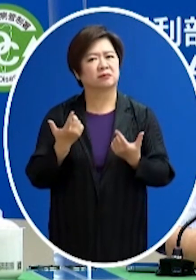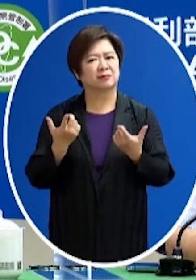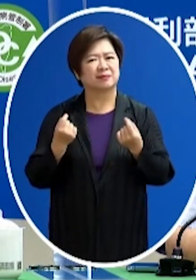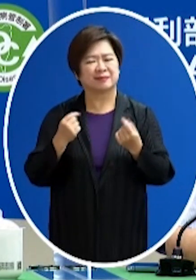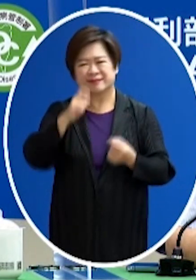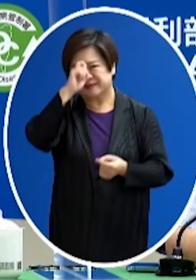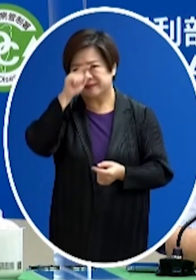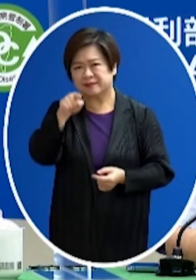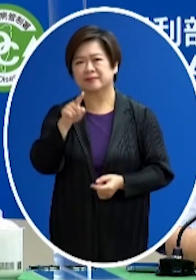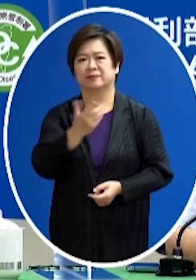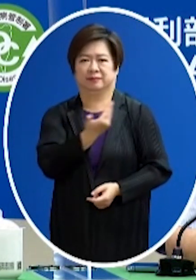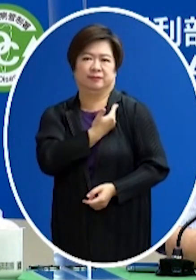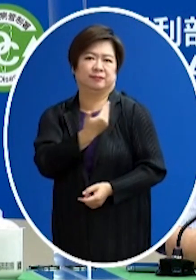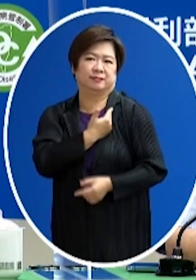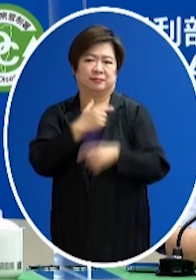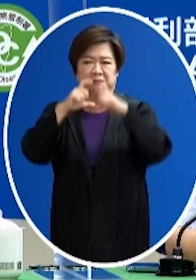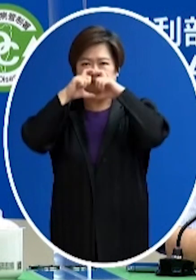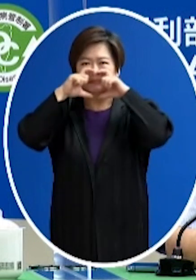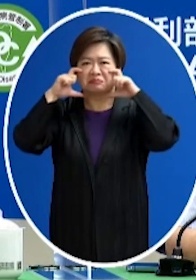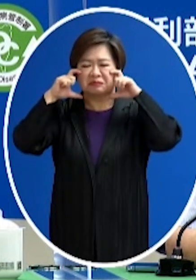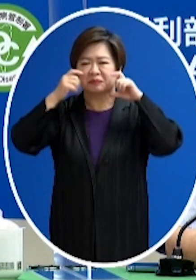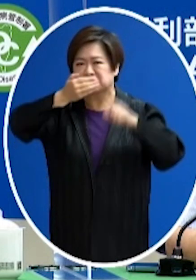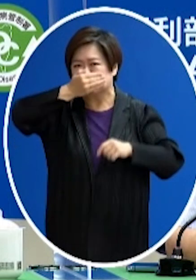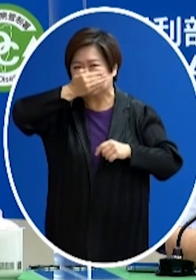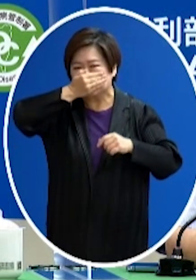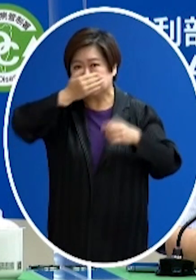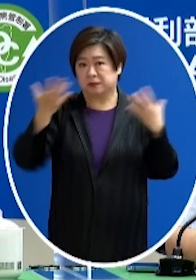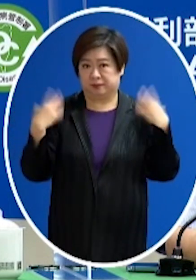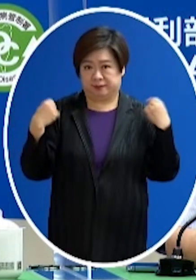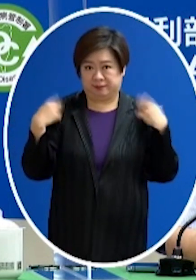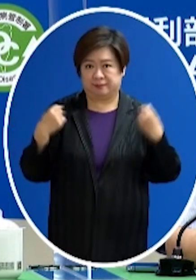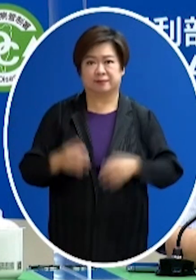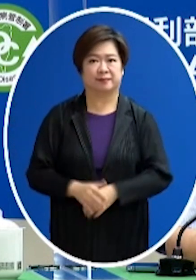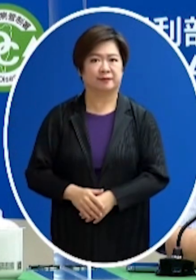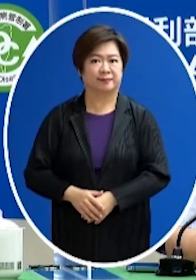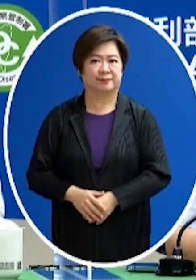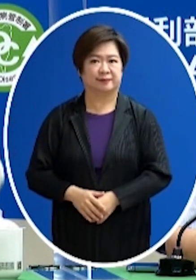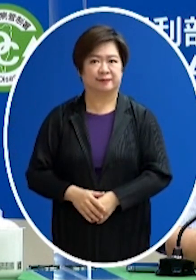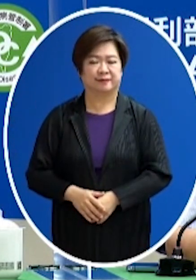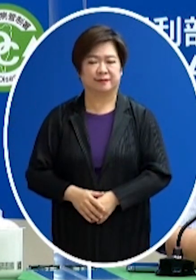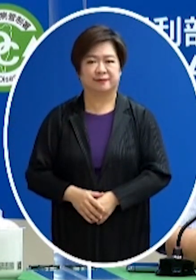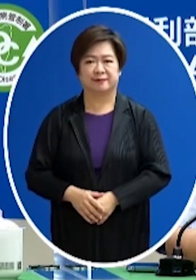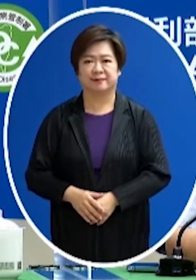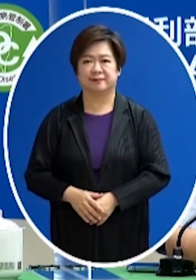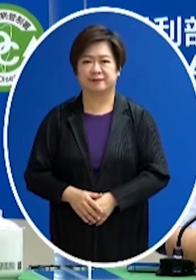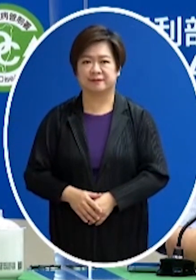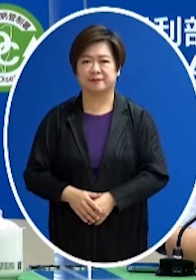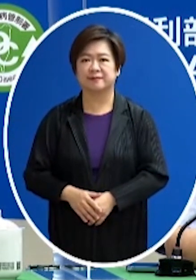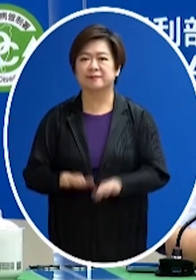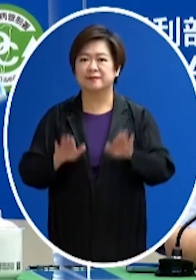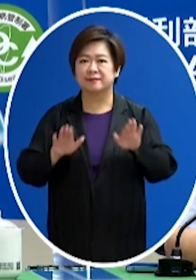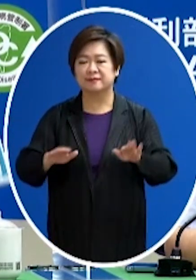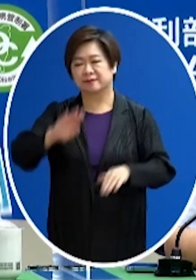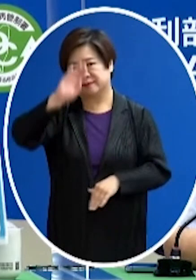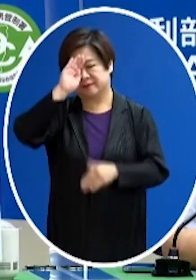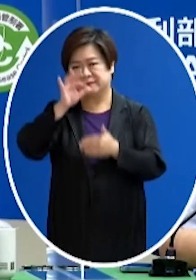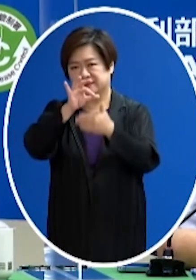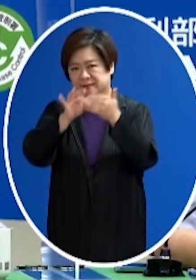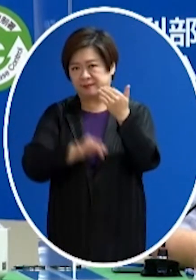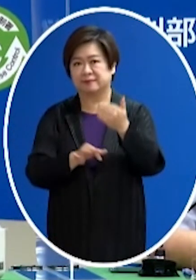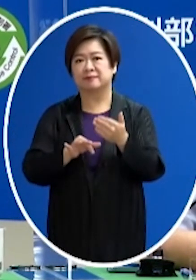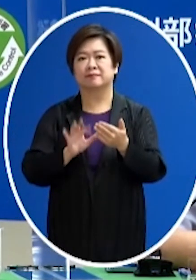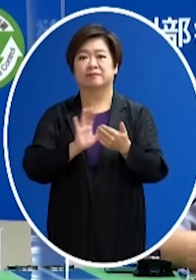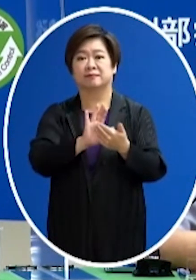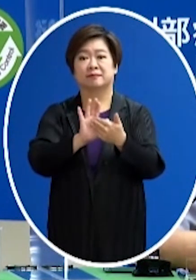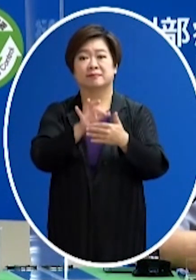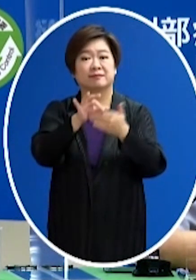下，就把这个口罩还是继续把它戴好。所以在现在的一些相关的防疫措施还是维